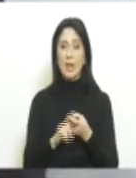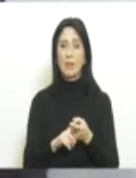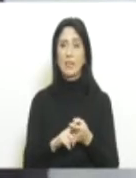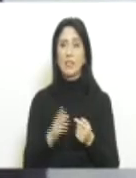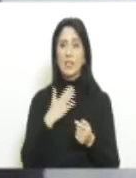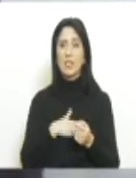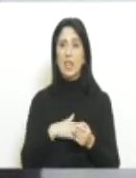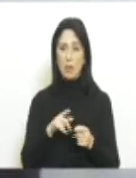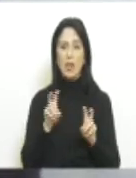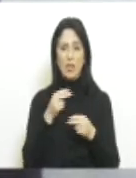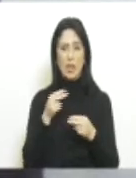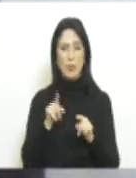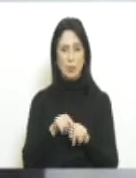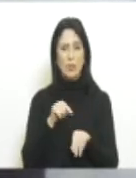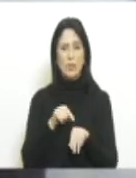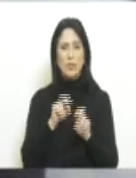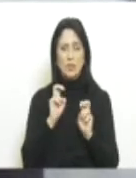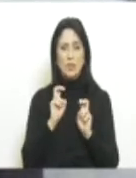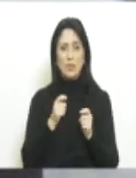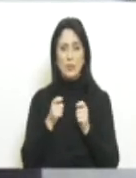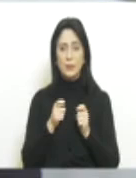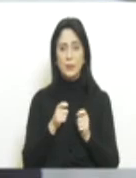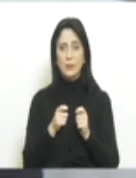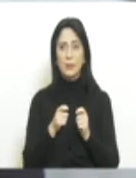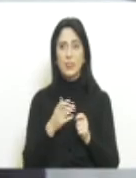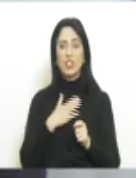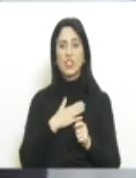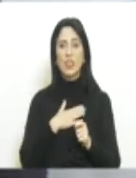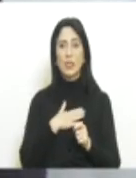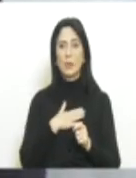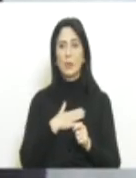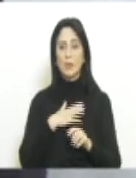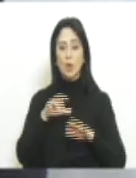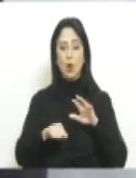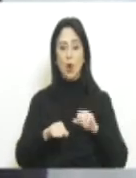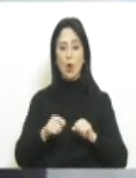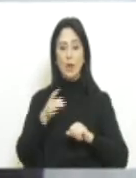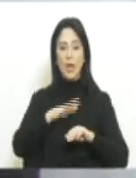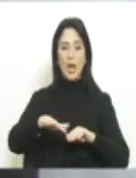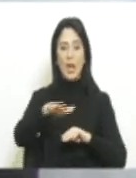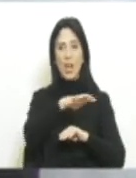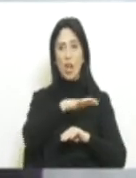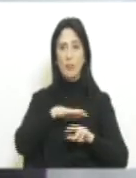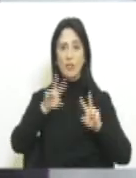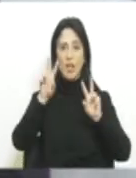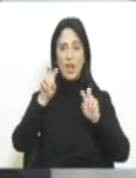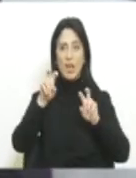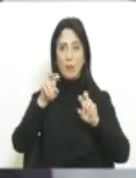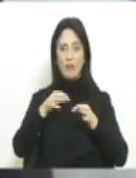საკმაოდ გრძნობიარე საკითხს, ეს არის ჩვენი ოკუპირებული რეგიონების ეგრეთ